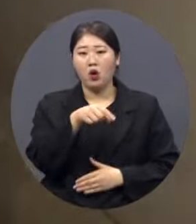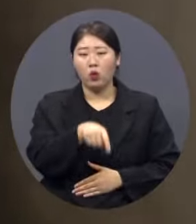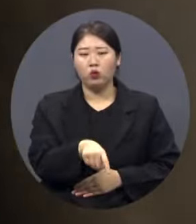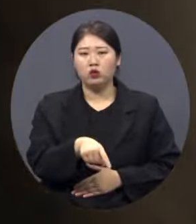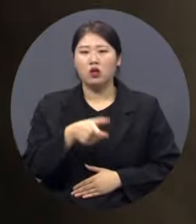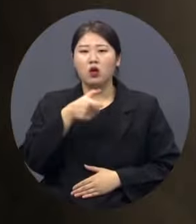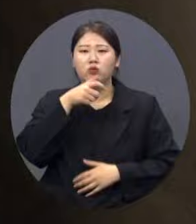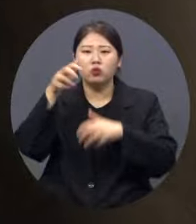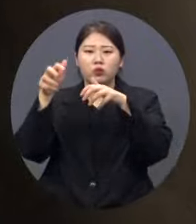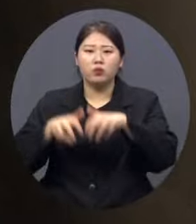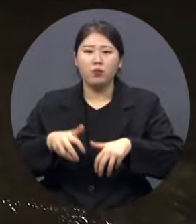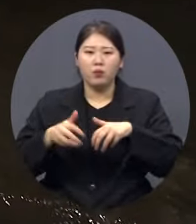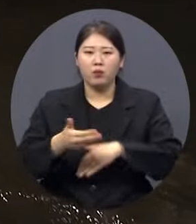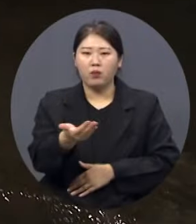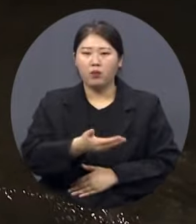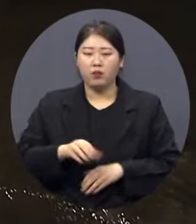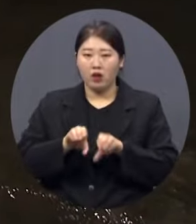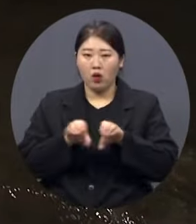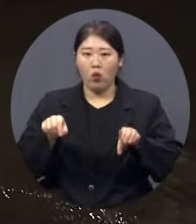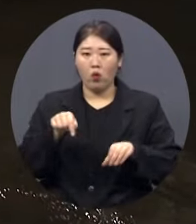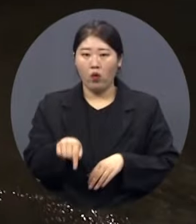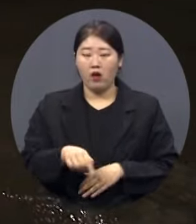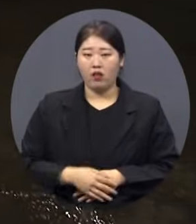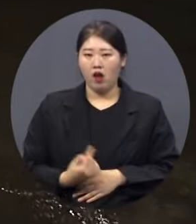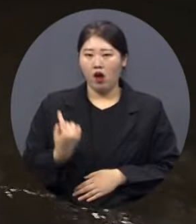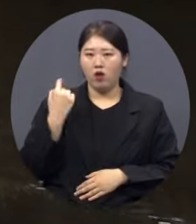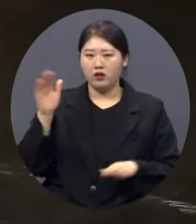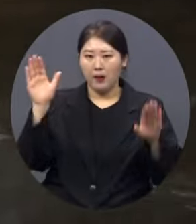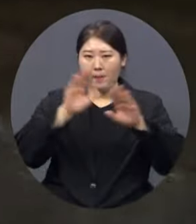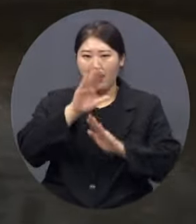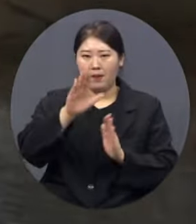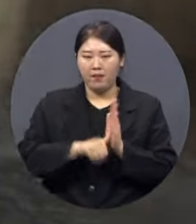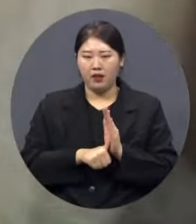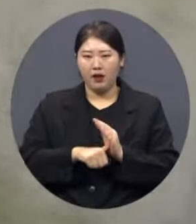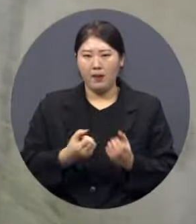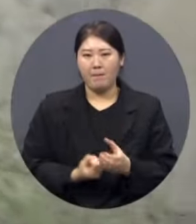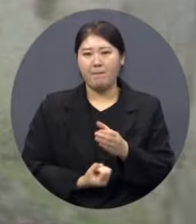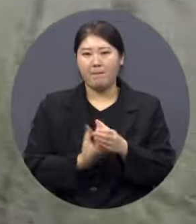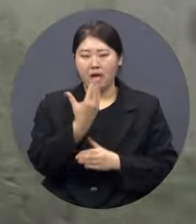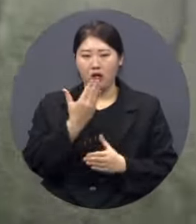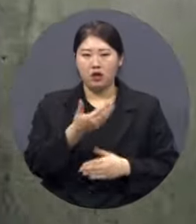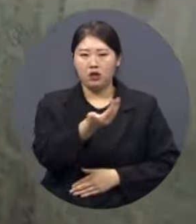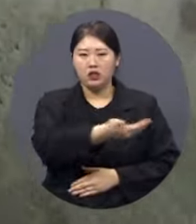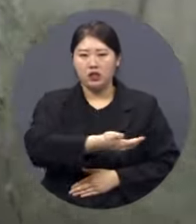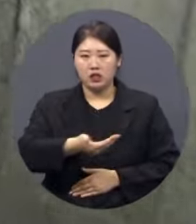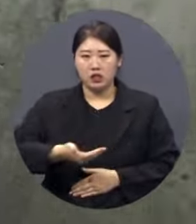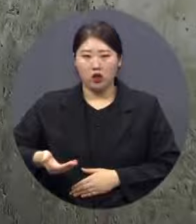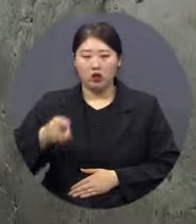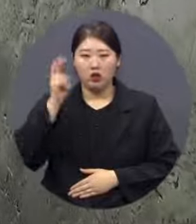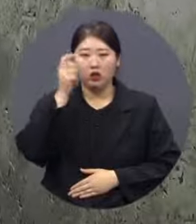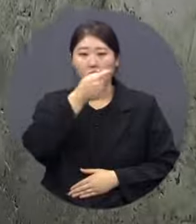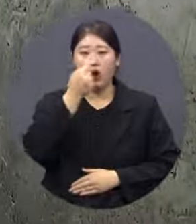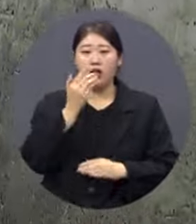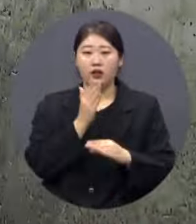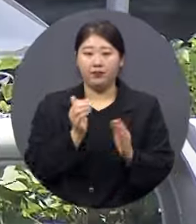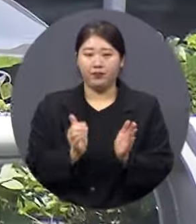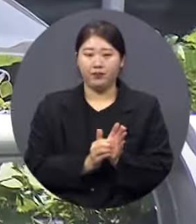할 우수관. 오수는 어제 저녁 이곳에서 흘러넘쳐 하천을 따라 흘러간 것으로